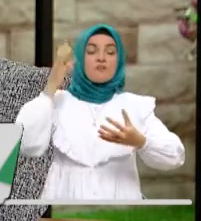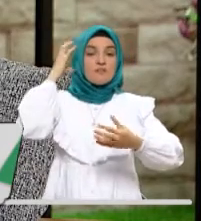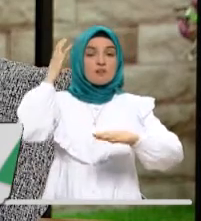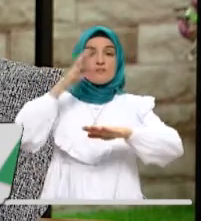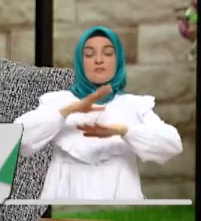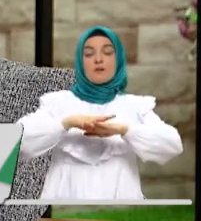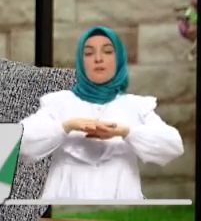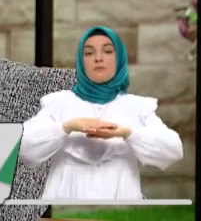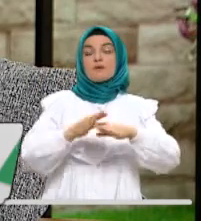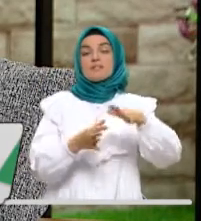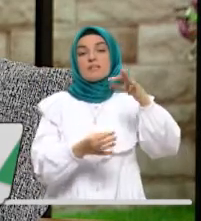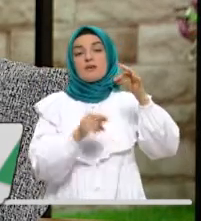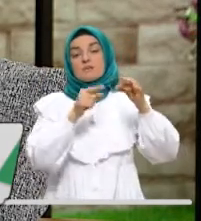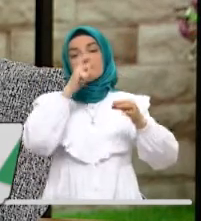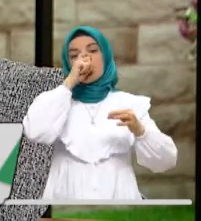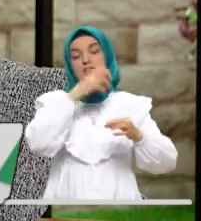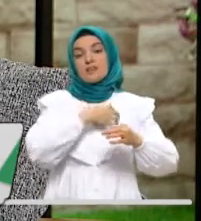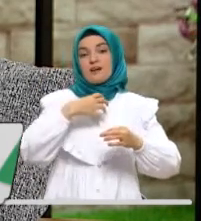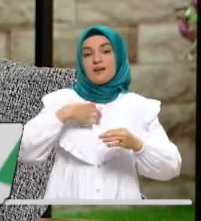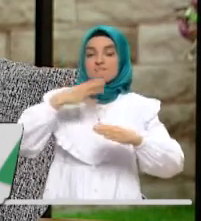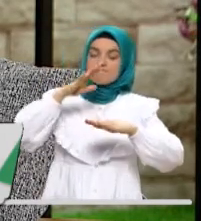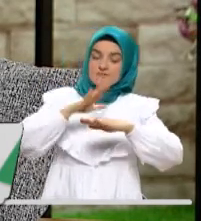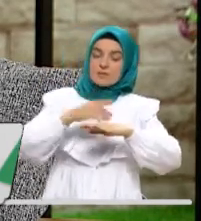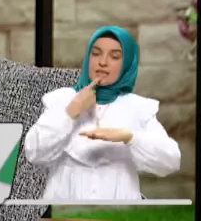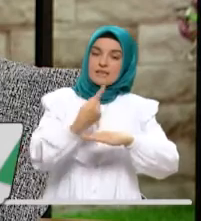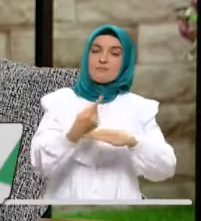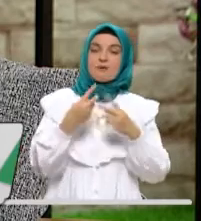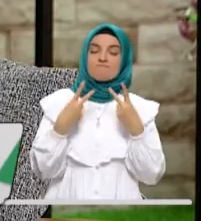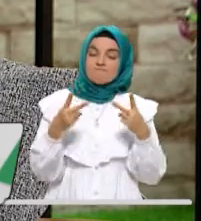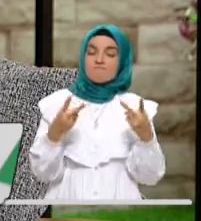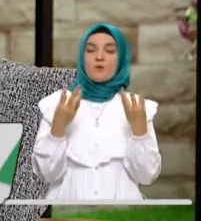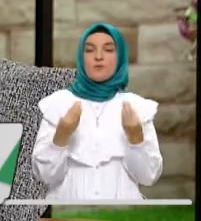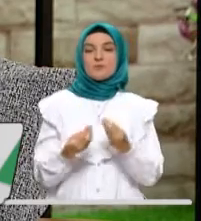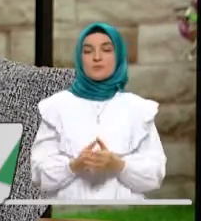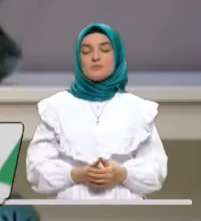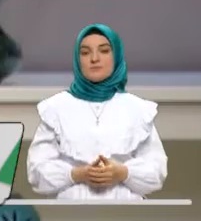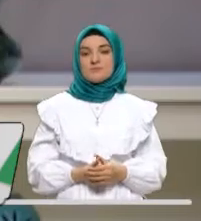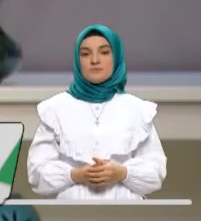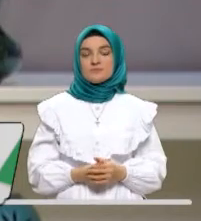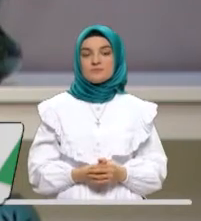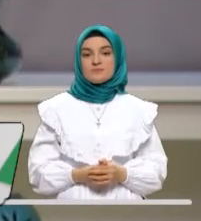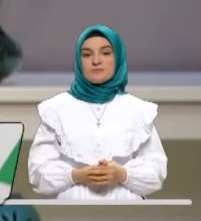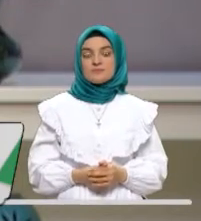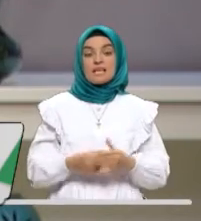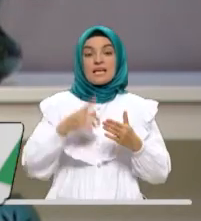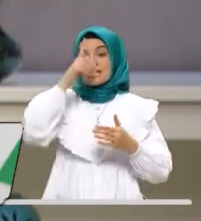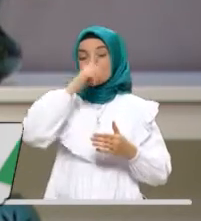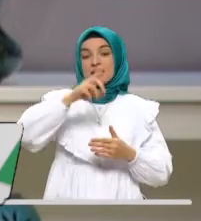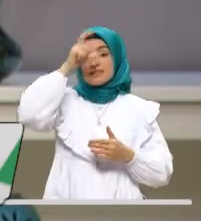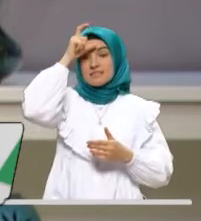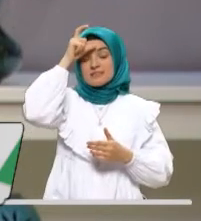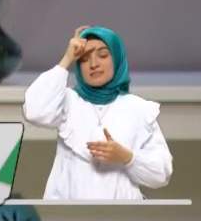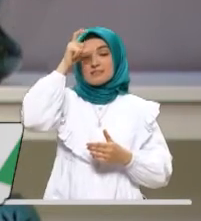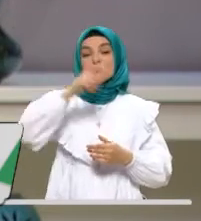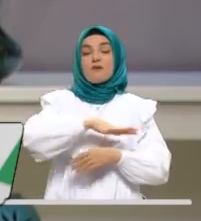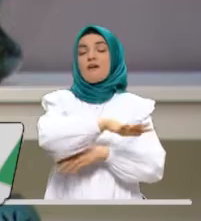O yüzden evet padişah anneleri imar etti İstanbul'u evet, diyebiliriz gerçekten. Ve Türkiye'nin pek çok yerini. Aynen öyle, sadece İstanbul değil dediğiniz gibi Türkiye'nin pek çok